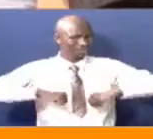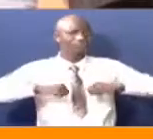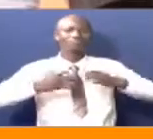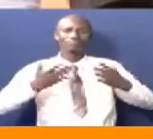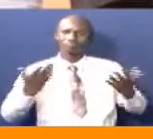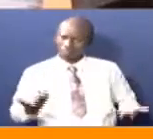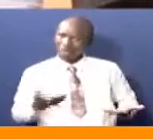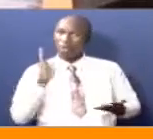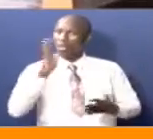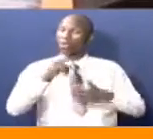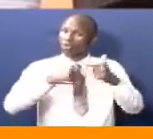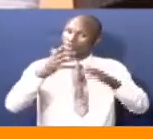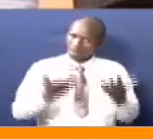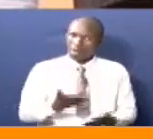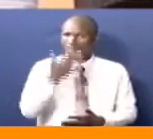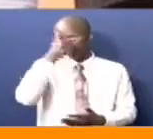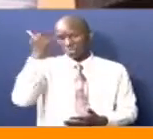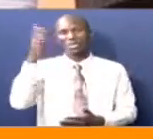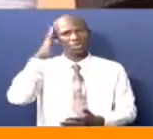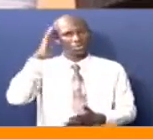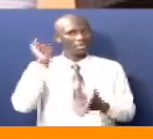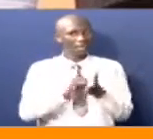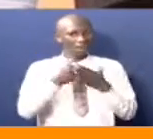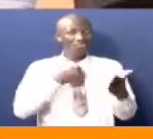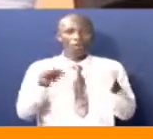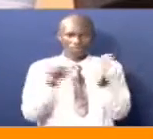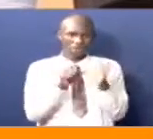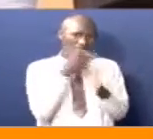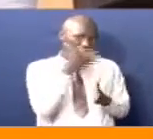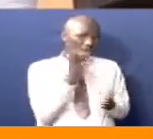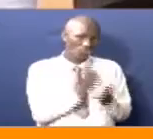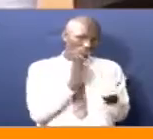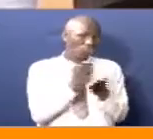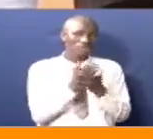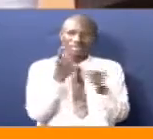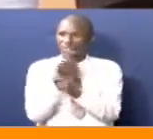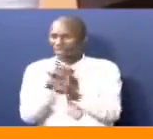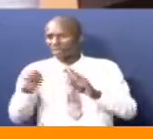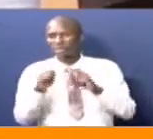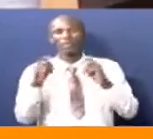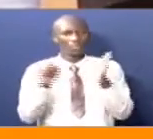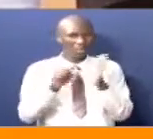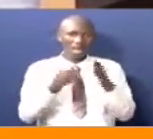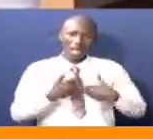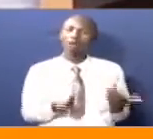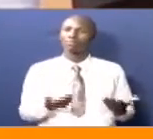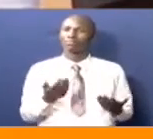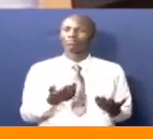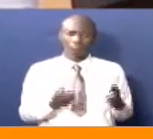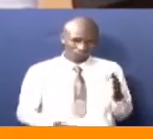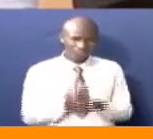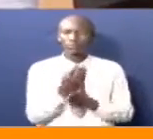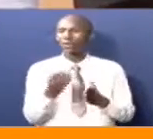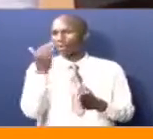jinsi tutaendelea, kwa sababu tunajua kwamba kulikuwa na shida za aina tofauti zilizotokea kwa